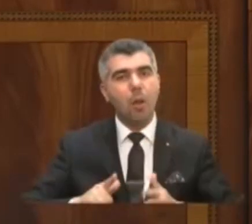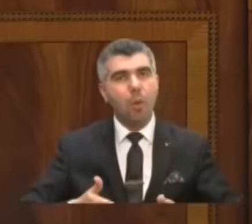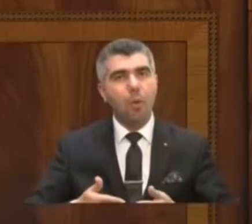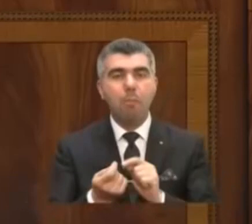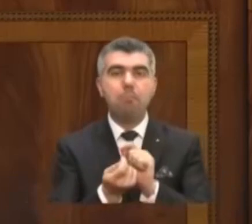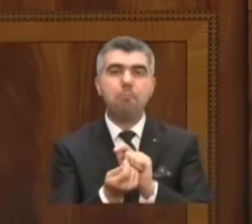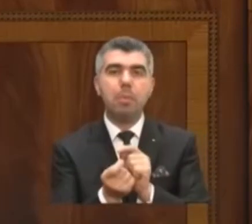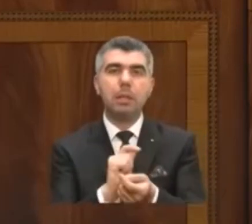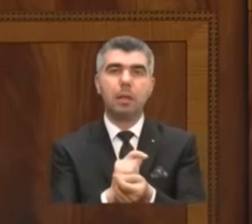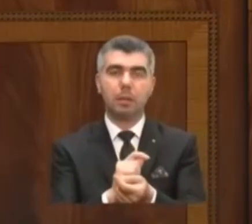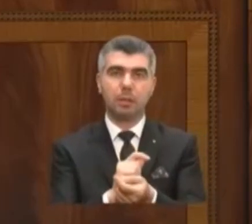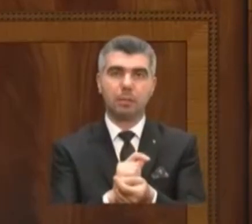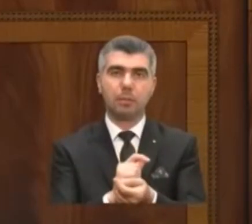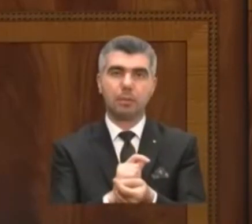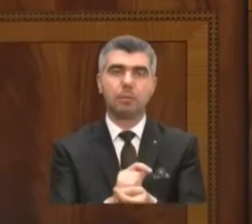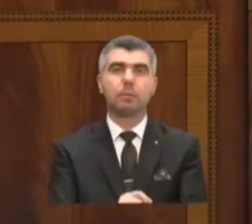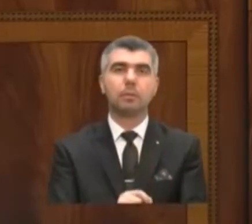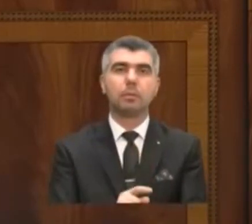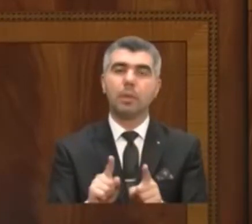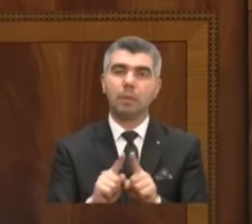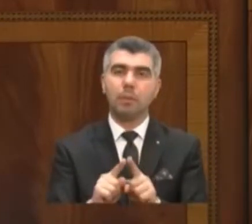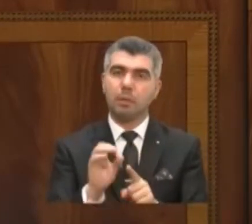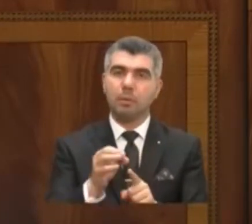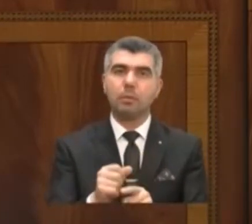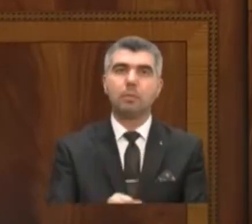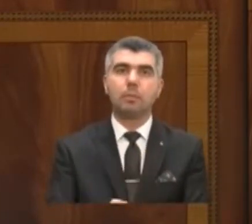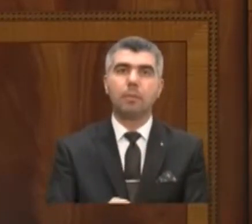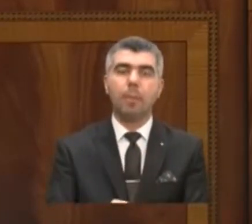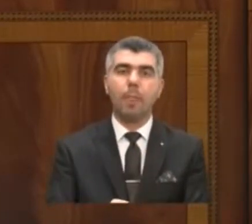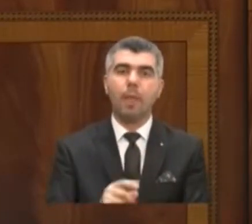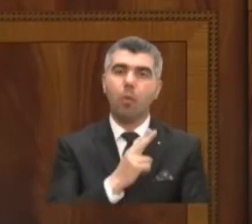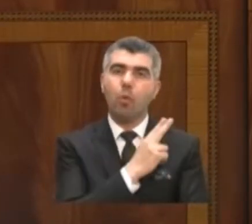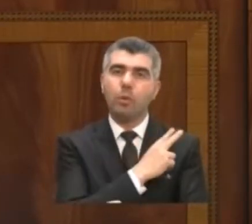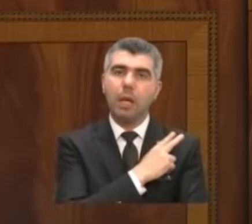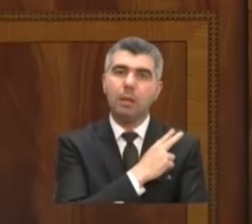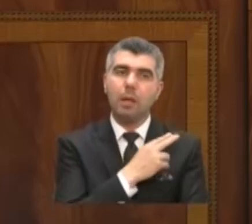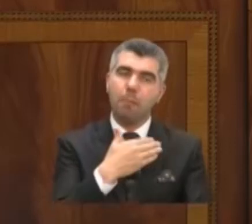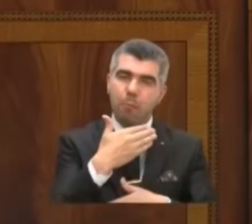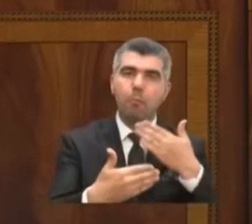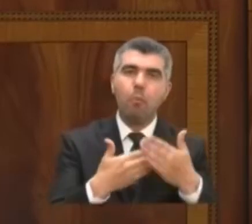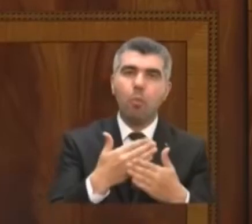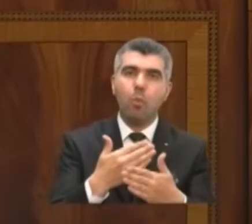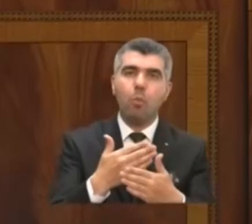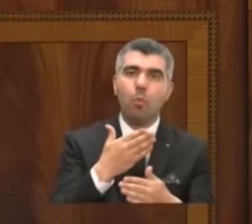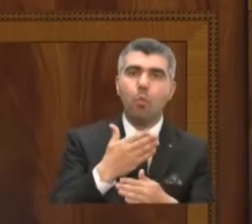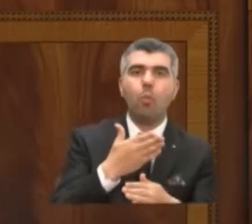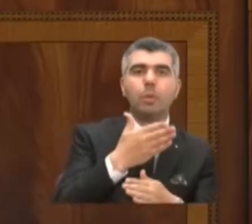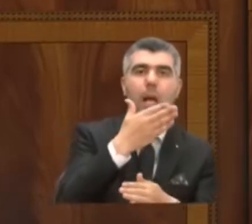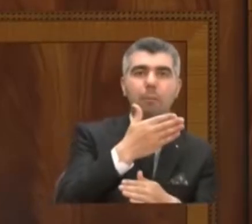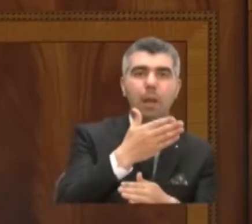وغادي يولي مهني لو ميتي ديال الأستاذ إن شاء الله في المستقبل. ونتمنى على الله